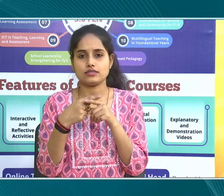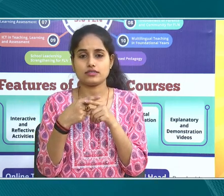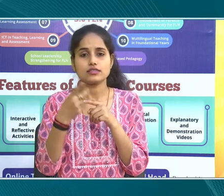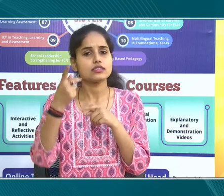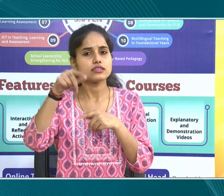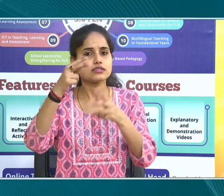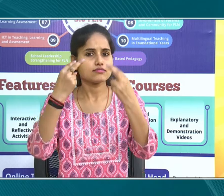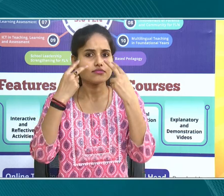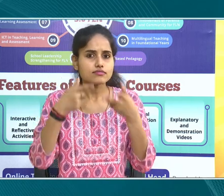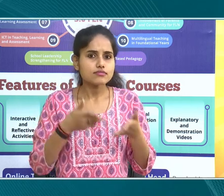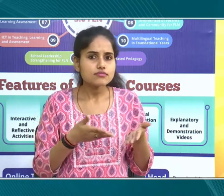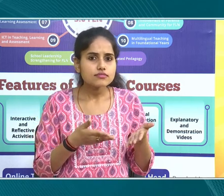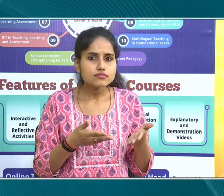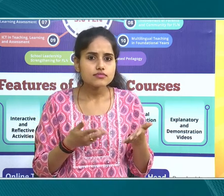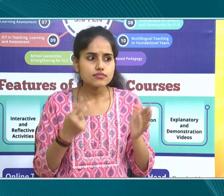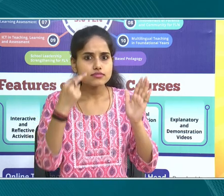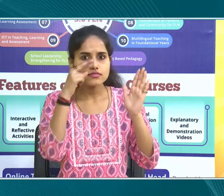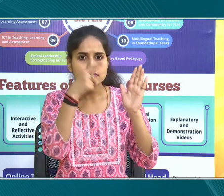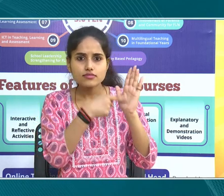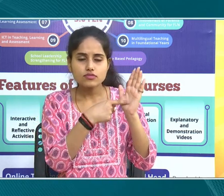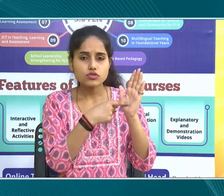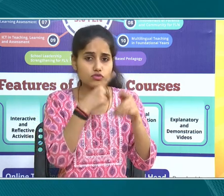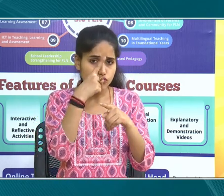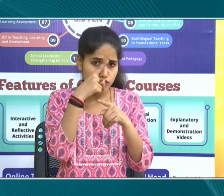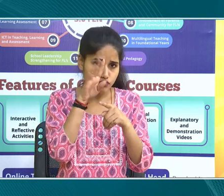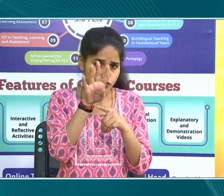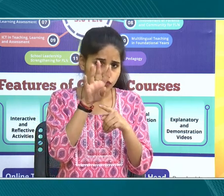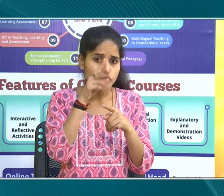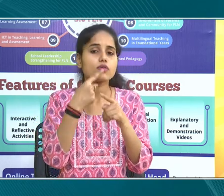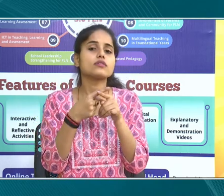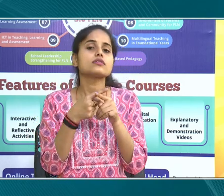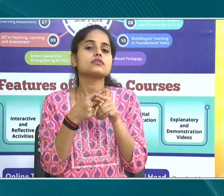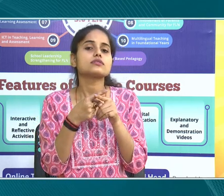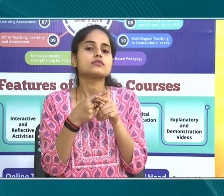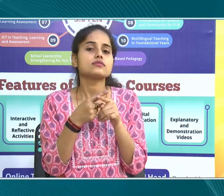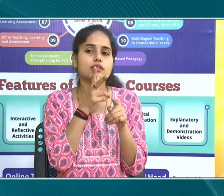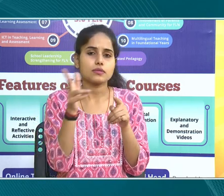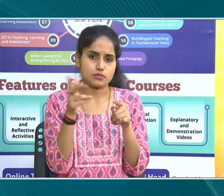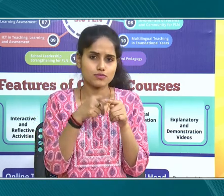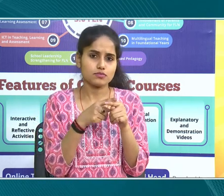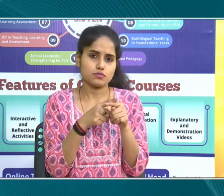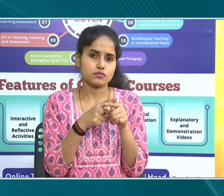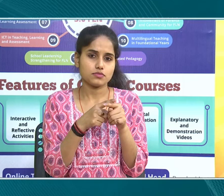इधर देखेंगे जो 4X हमने सर को बोला